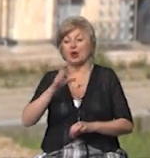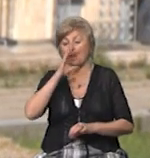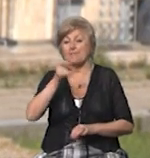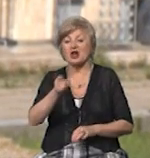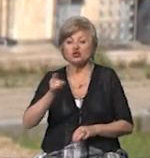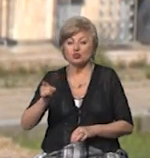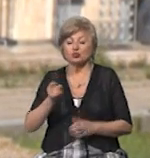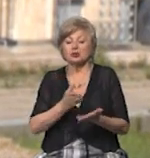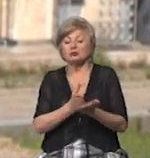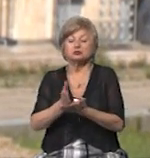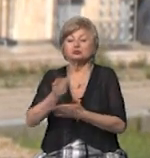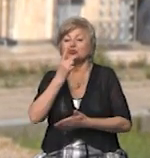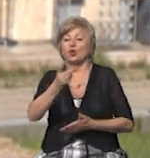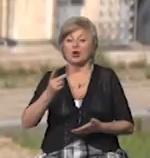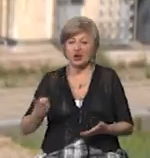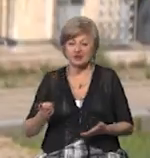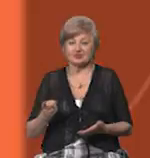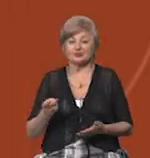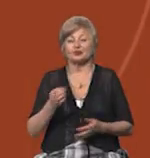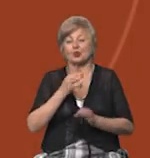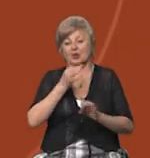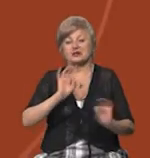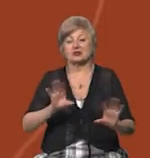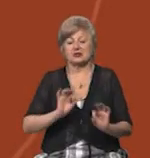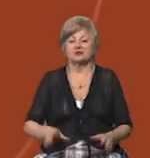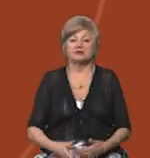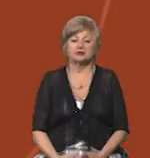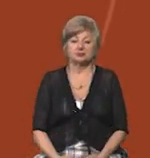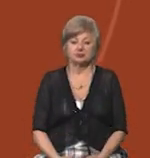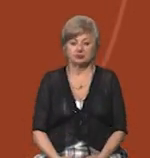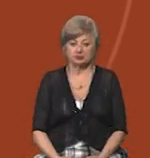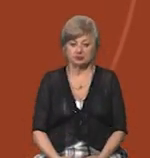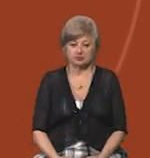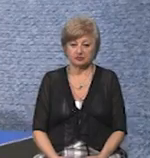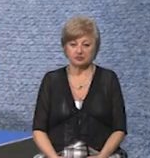рух напрямку. Ну також і людям консультує їх, скажімо.